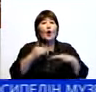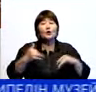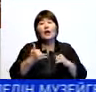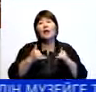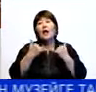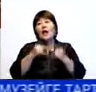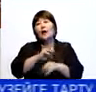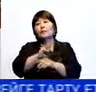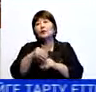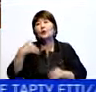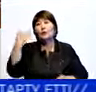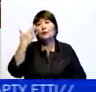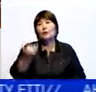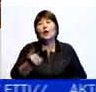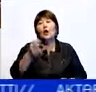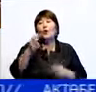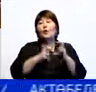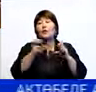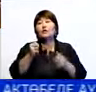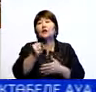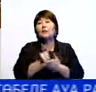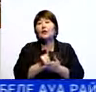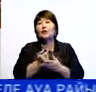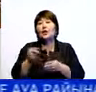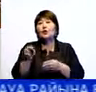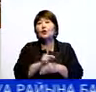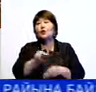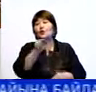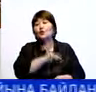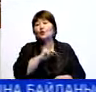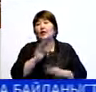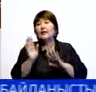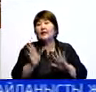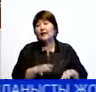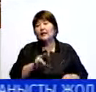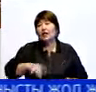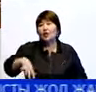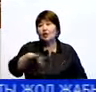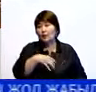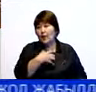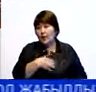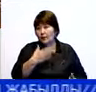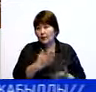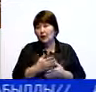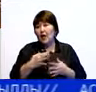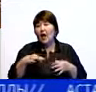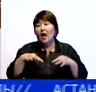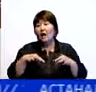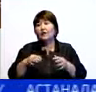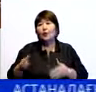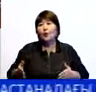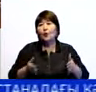ету мақсатында өндірістік базалардың жүргізілген жөндеу жұмыстарынан кейін республикалық маңызы бар автокөлік